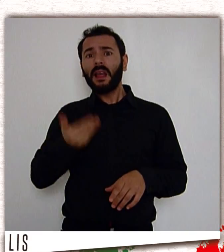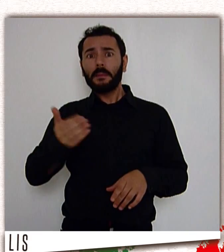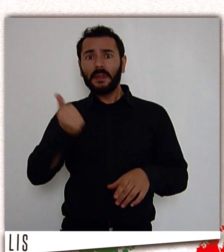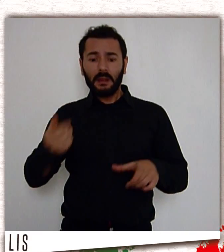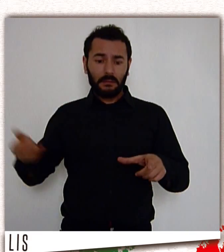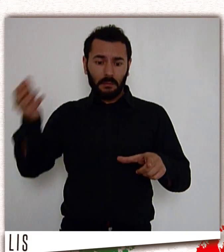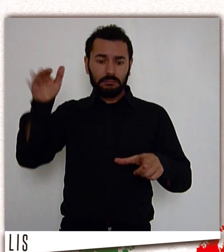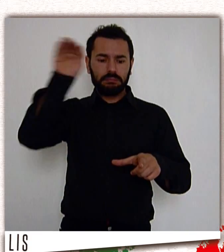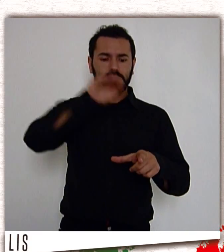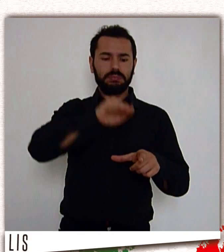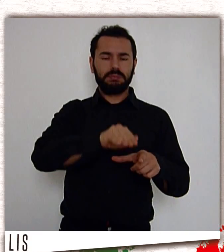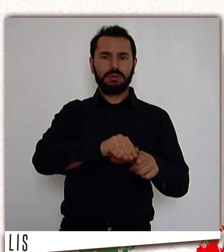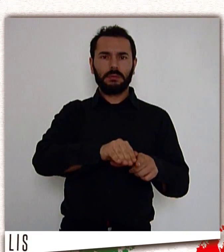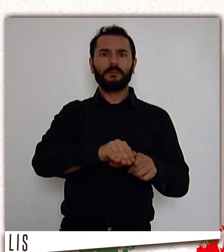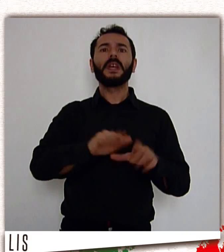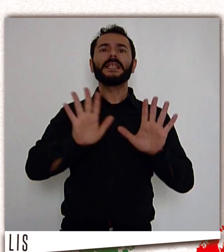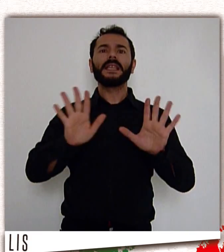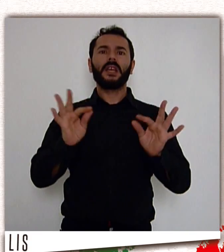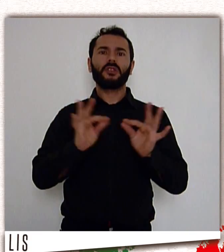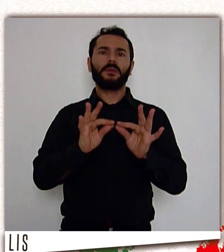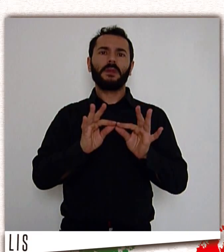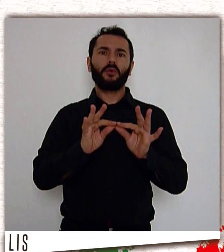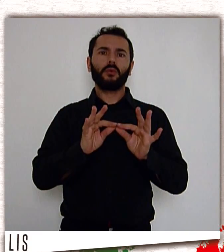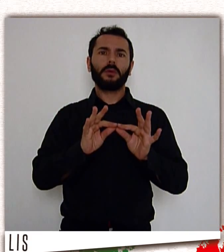in infusione per 10 minuti